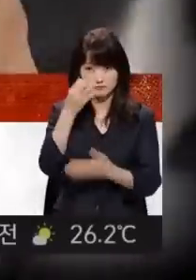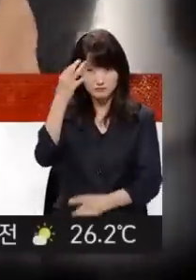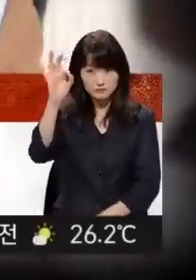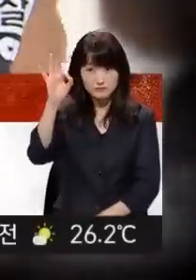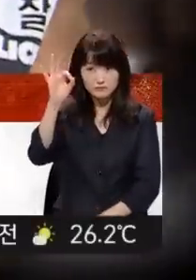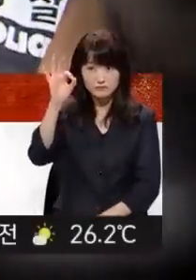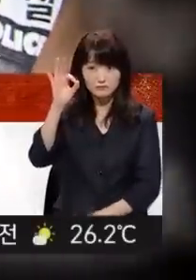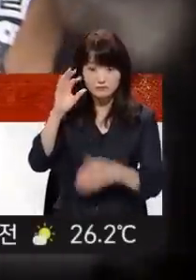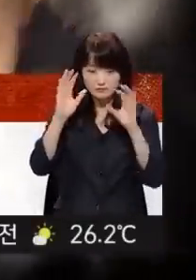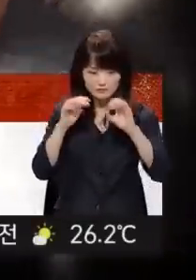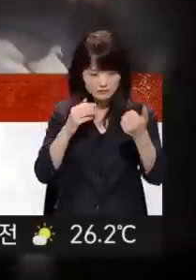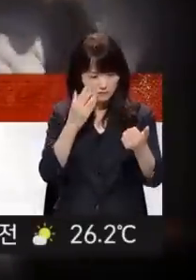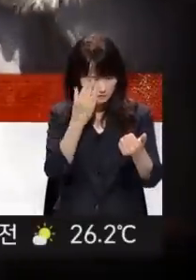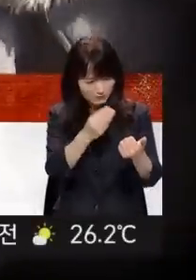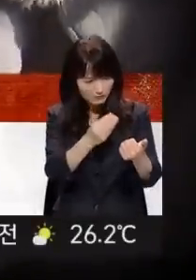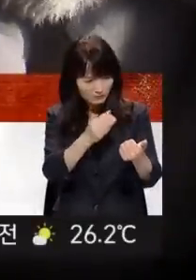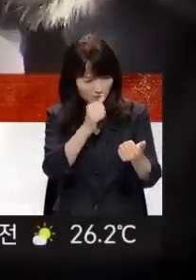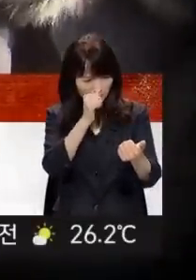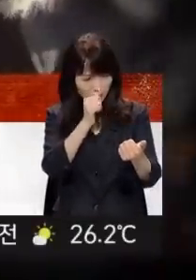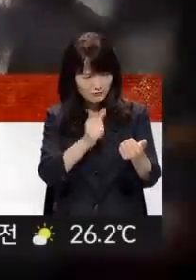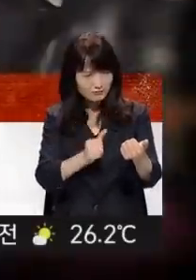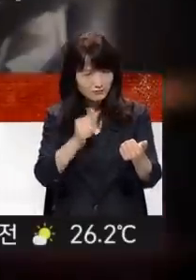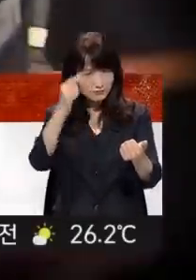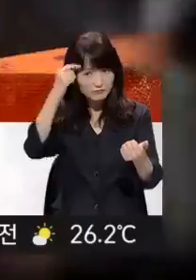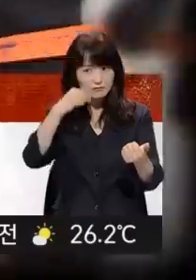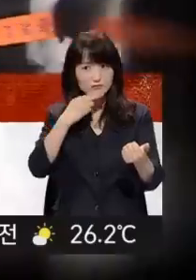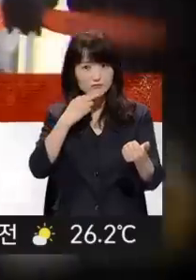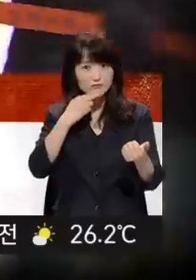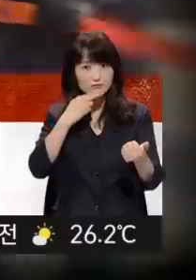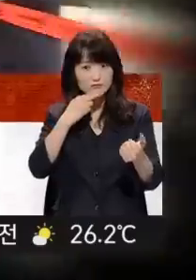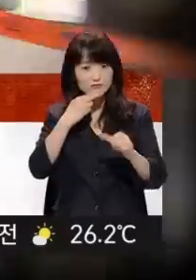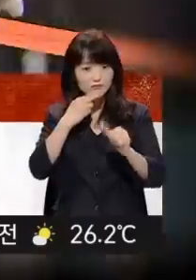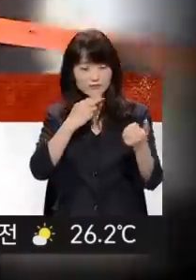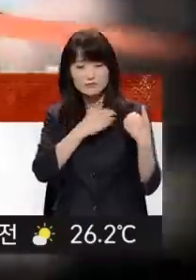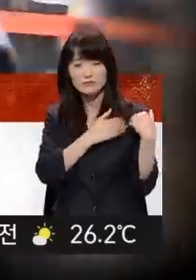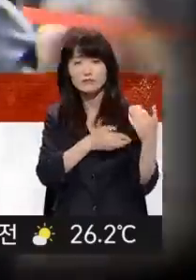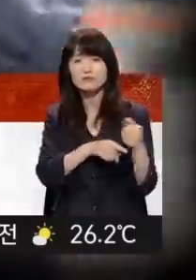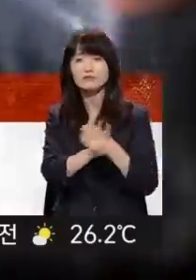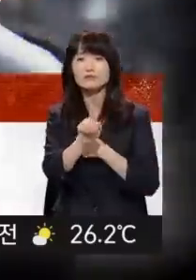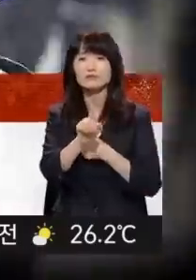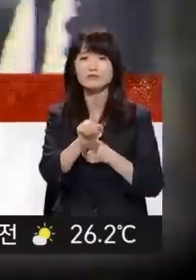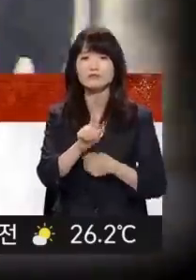아이 시신 보면서 죄책감 못 느꼈나요 시식은 왜 당시에